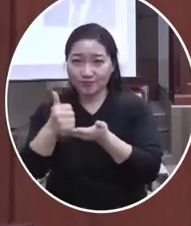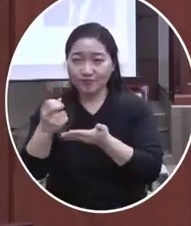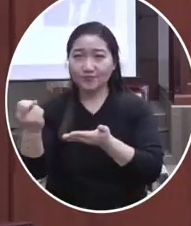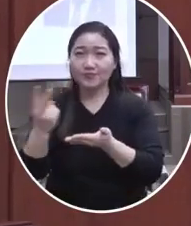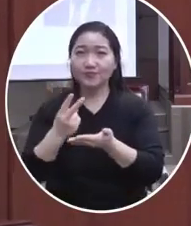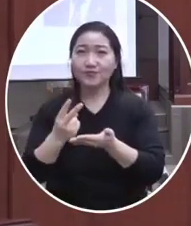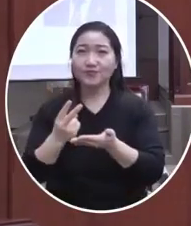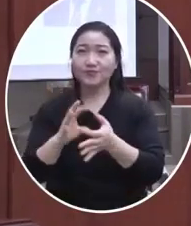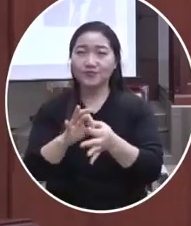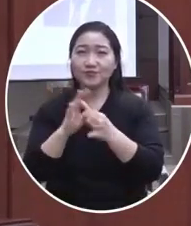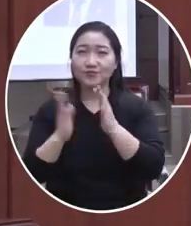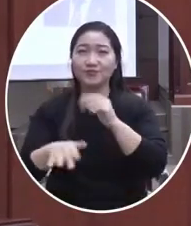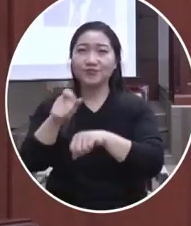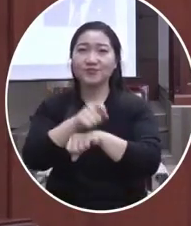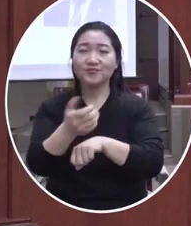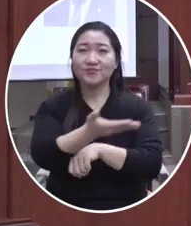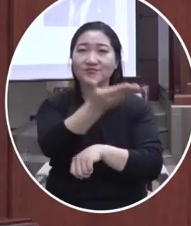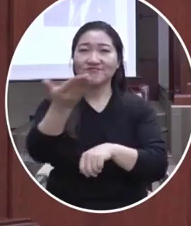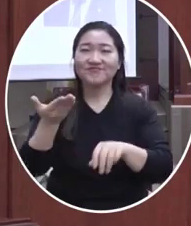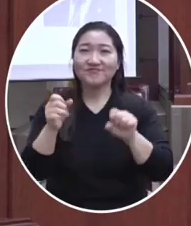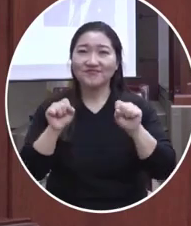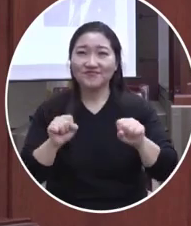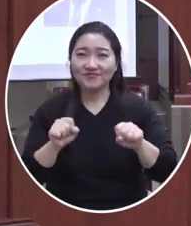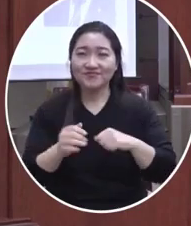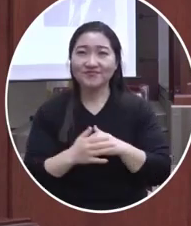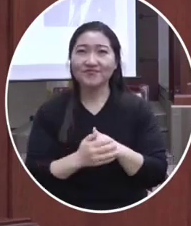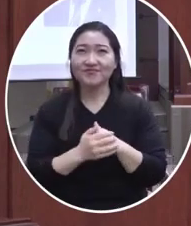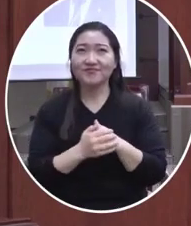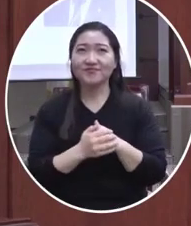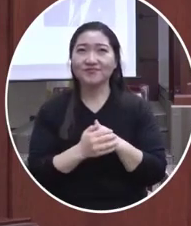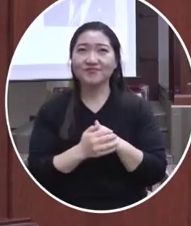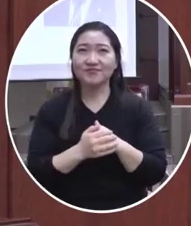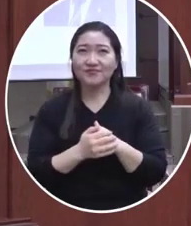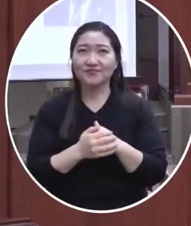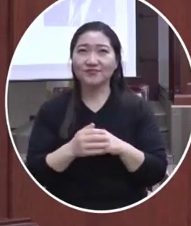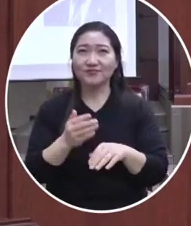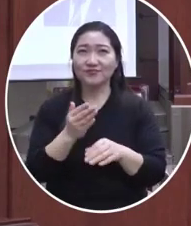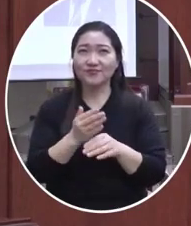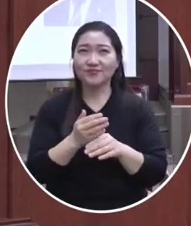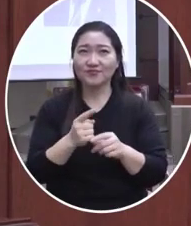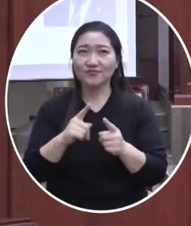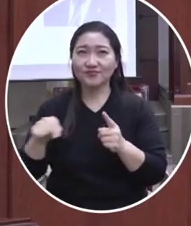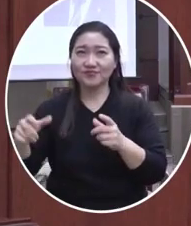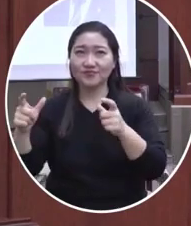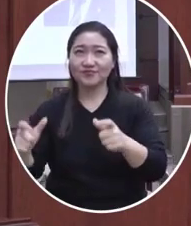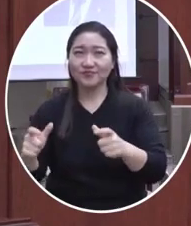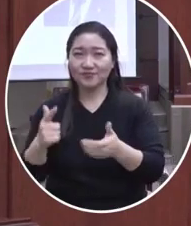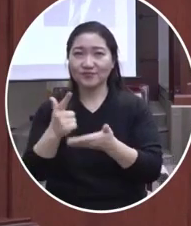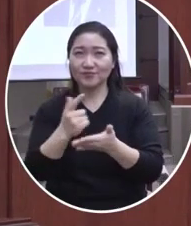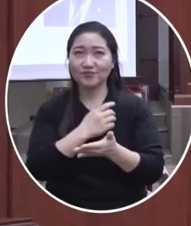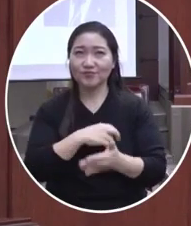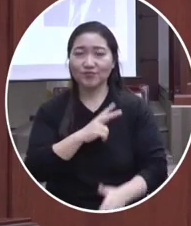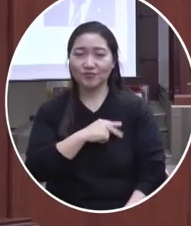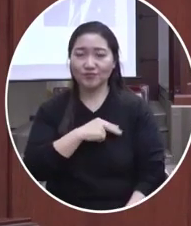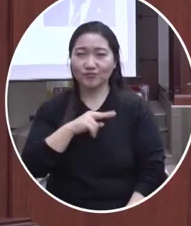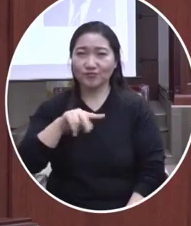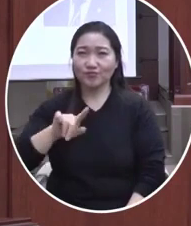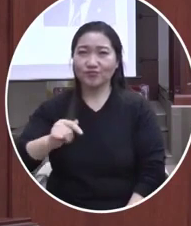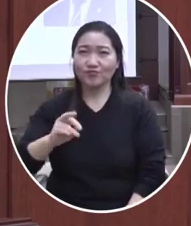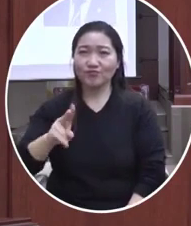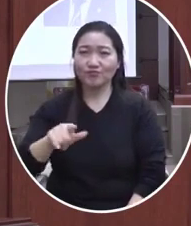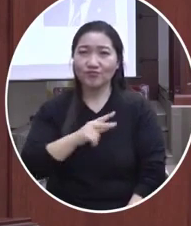구청장님과 관계 공무원 여러분 안녕하십니까. 악일동, 중계본동, 중계일사동을 지역구로 둔 노원구 의원